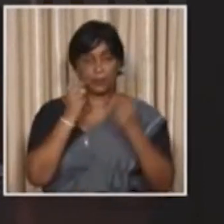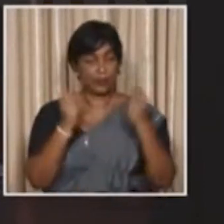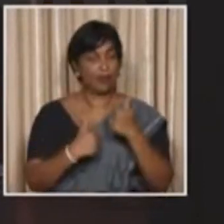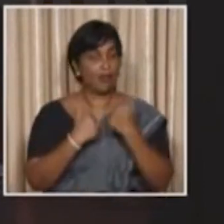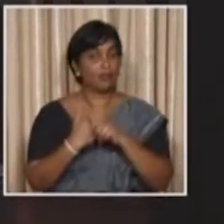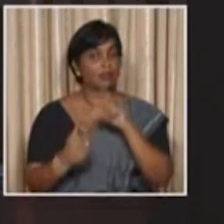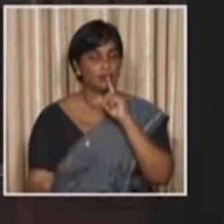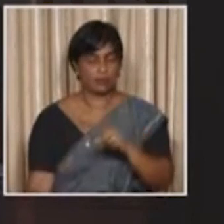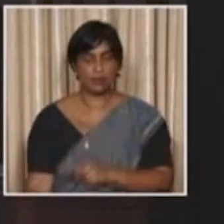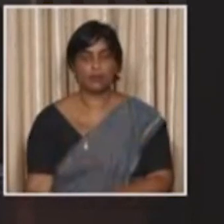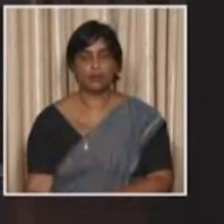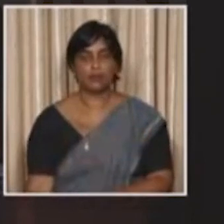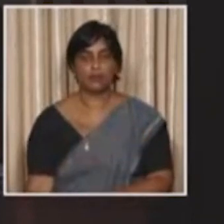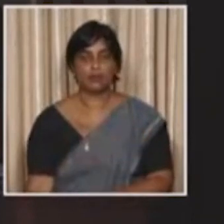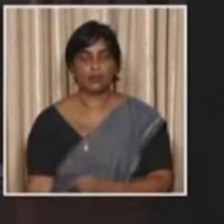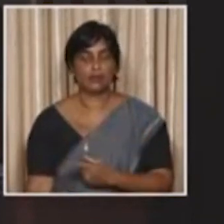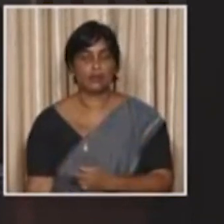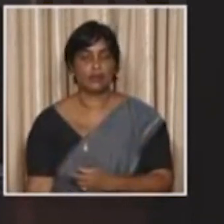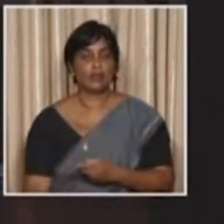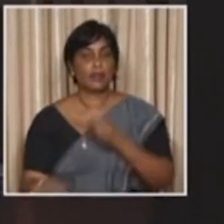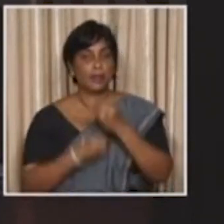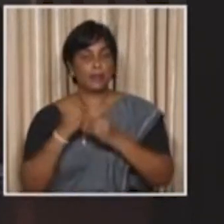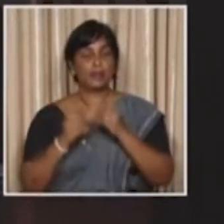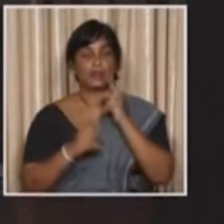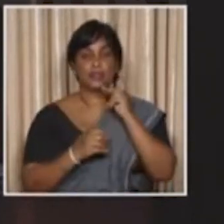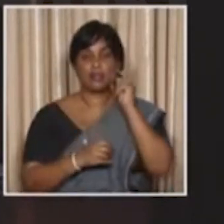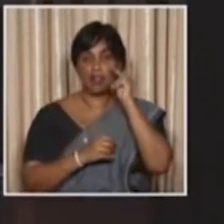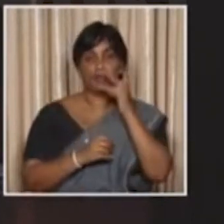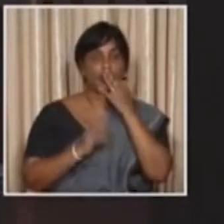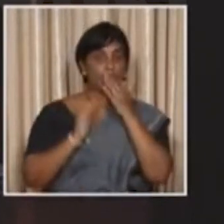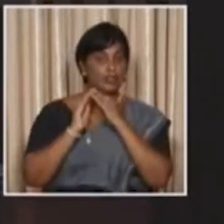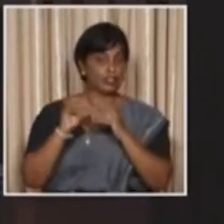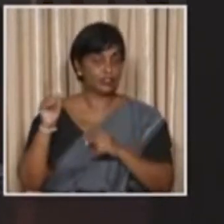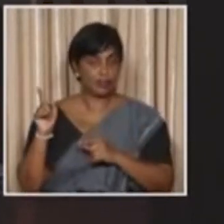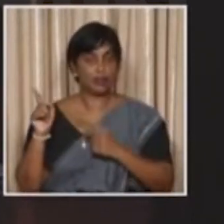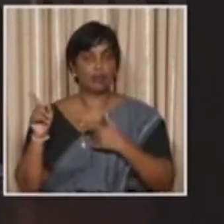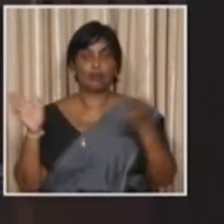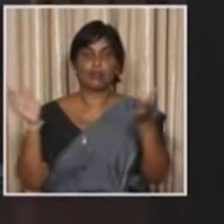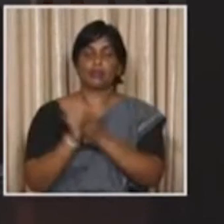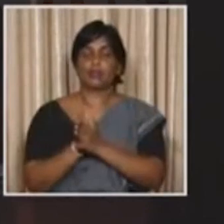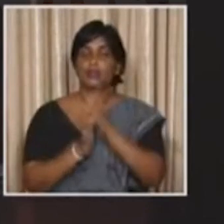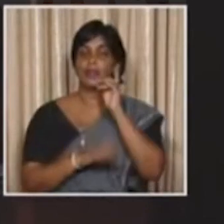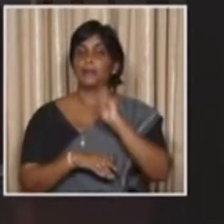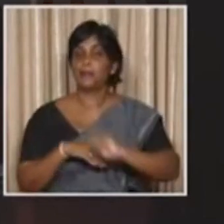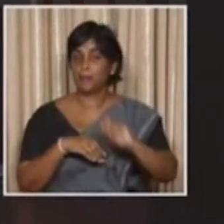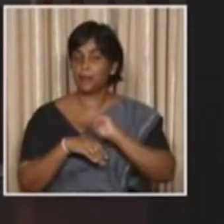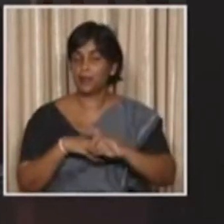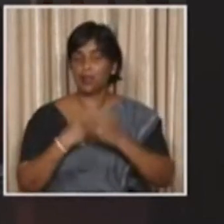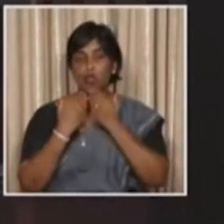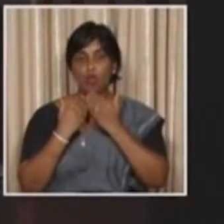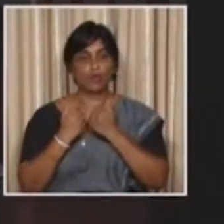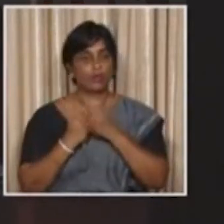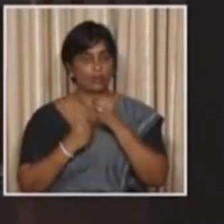ඕනේ කියලා බිස්නස් මැනේජ්මන්ට් ස්කූල් ඔෆ් කොලඹ ආයතනයත් එක්ක හදනවා බිස්නස් ප්ලෑන් සහ එක එක